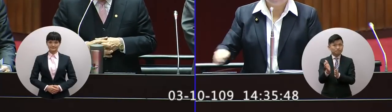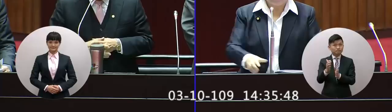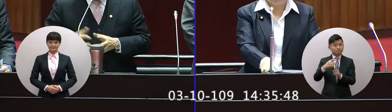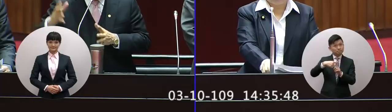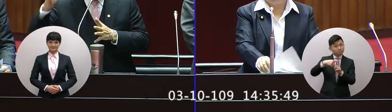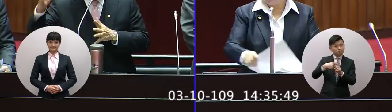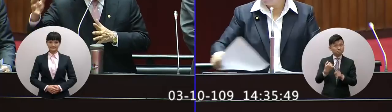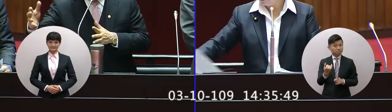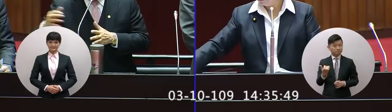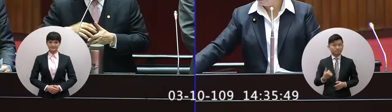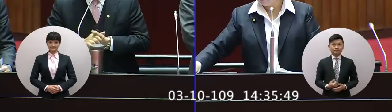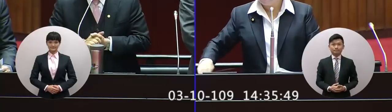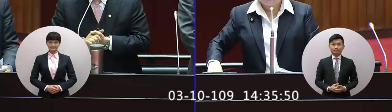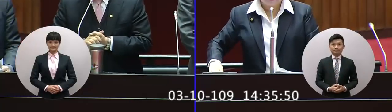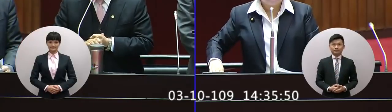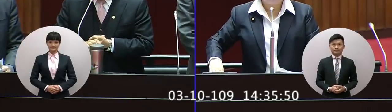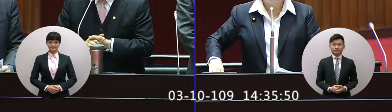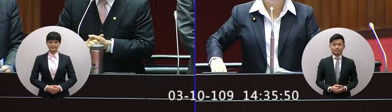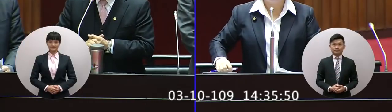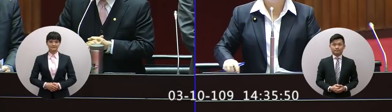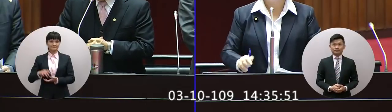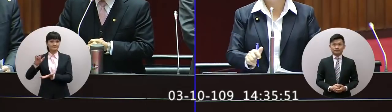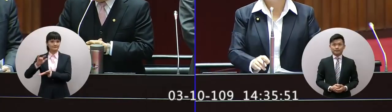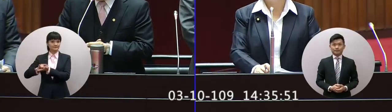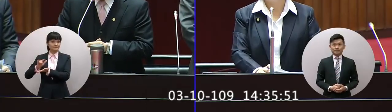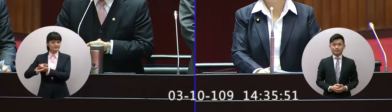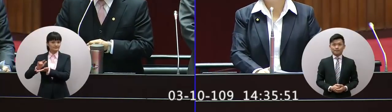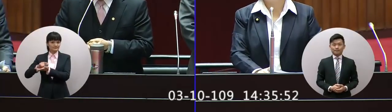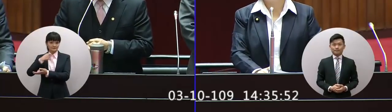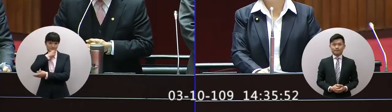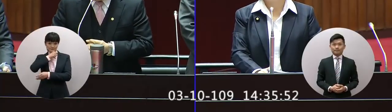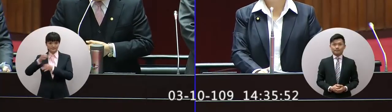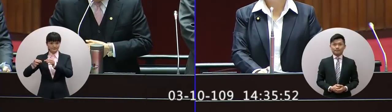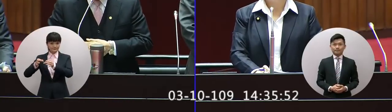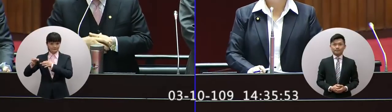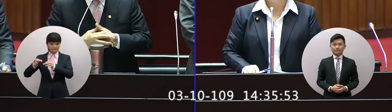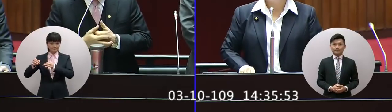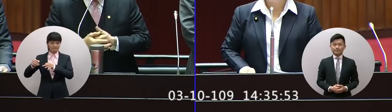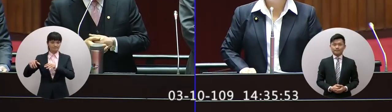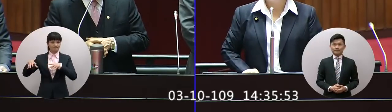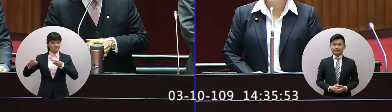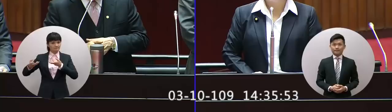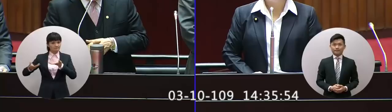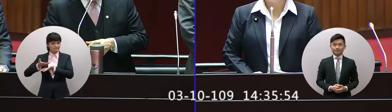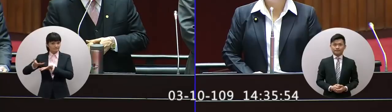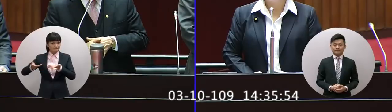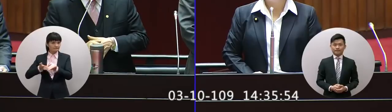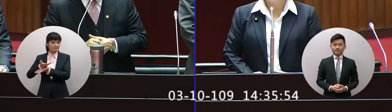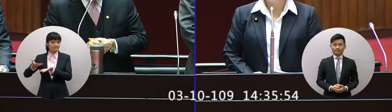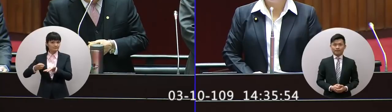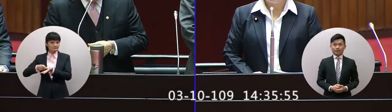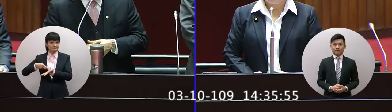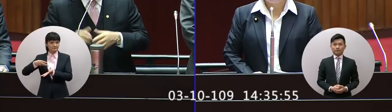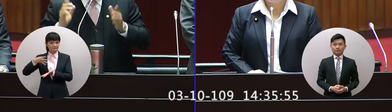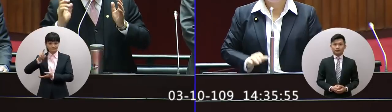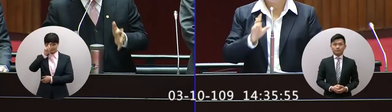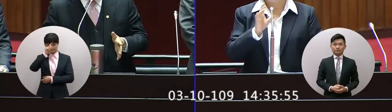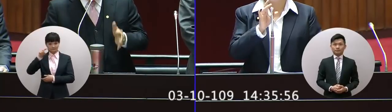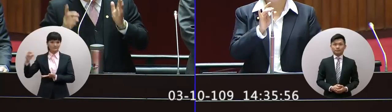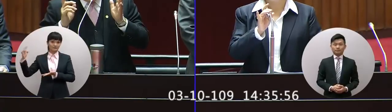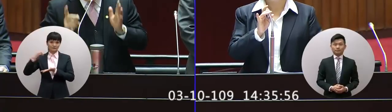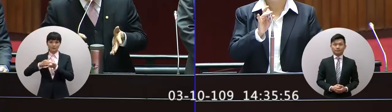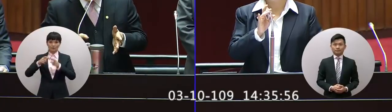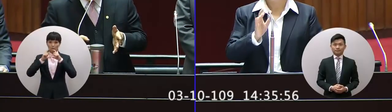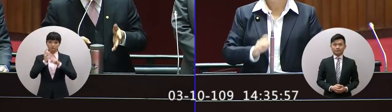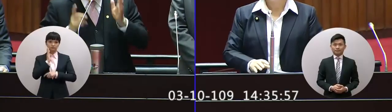样？ 从武汉、台商，我们一直沟通，希望能够顺利回来。我